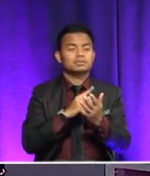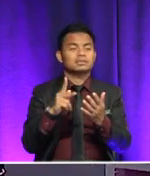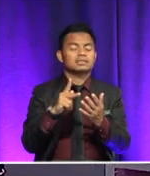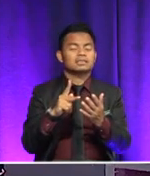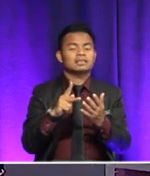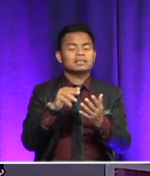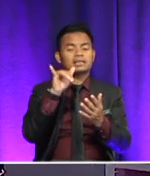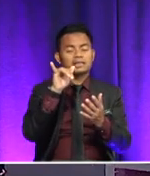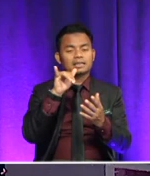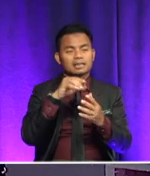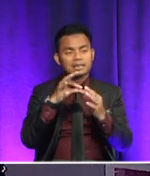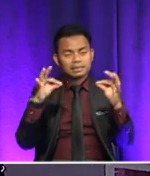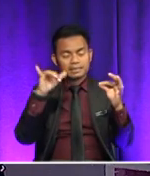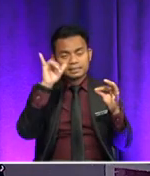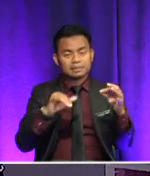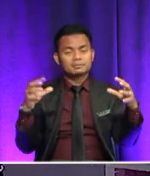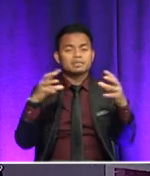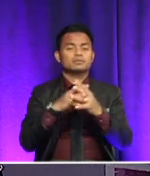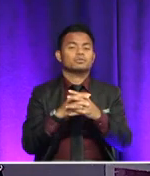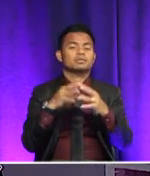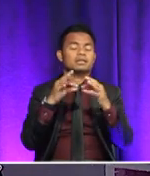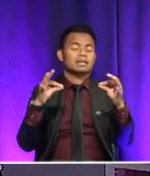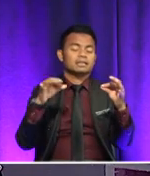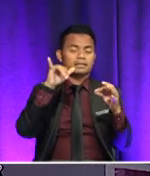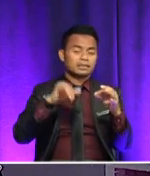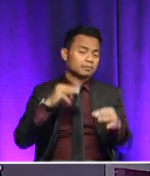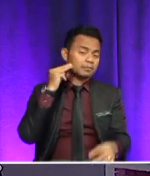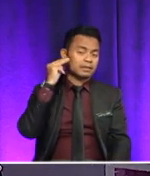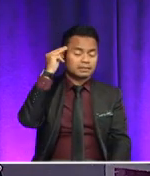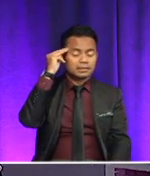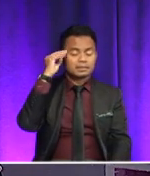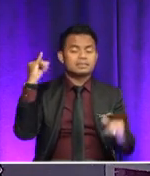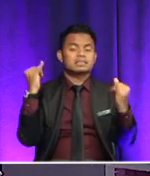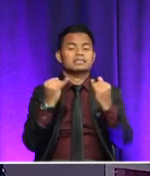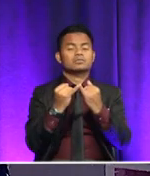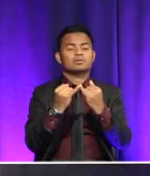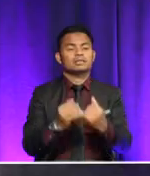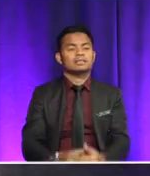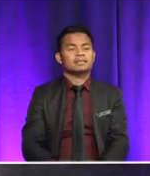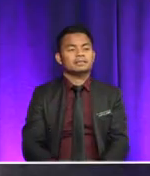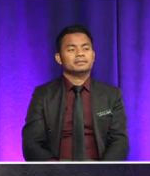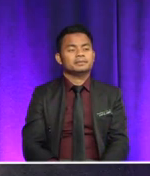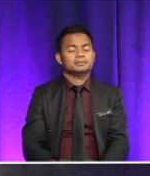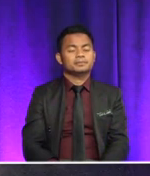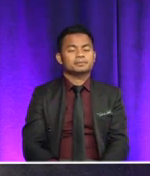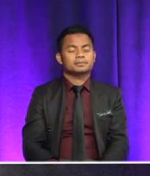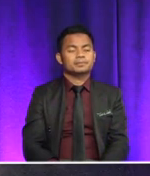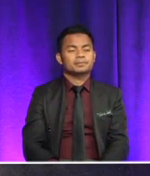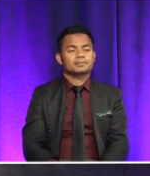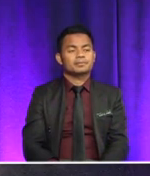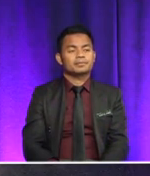itu menjadi matang dan sesuai untuk menjawab soal dan SPM karangan jadi Irfan